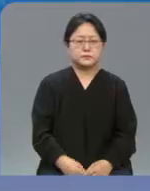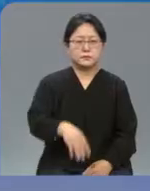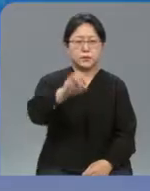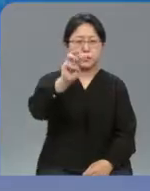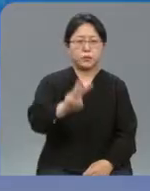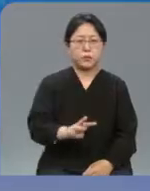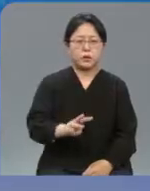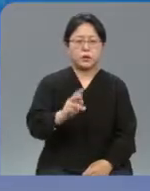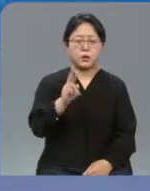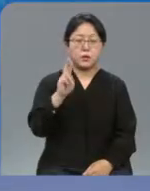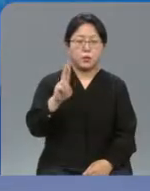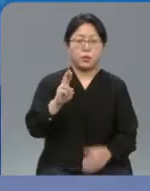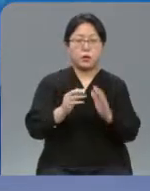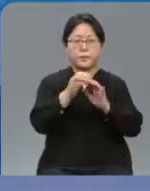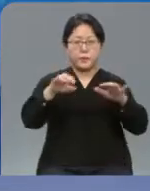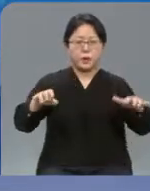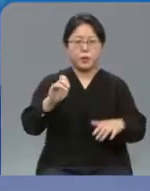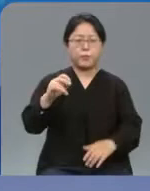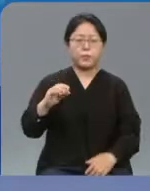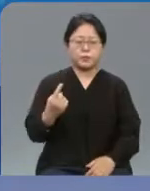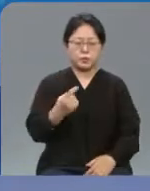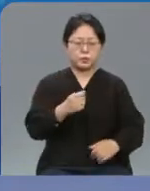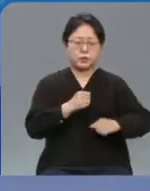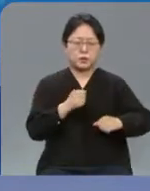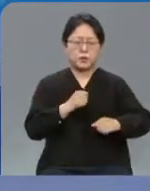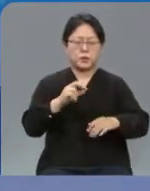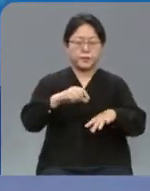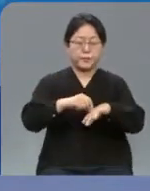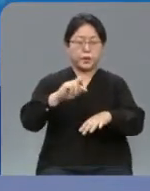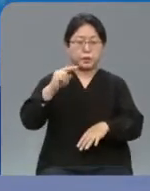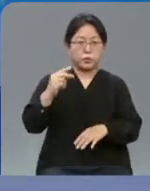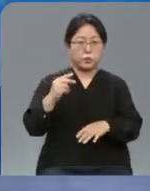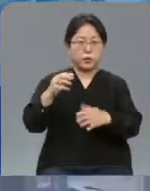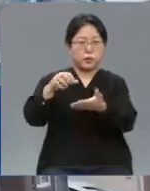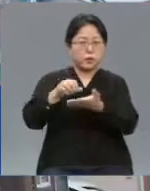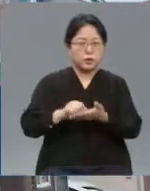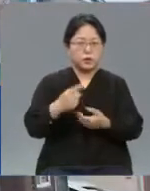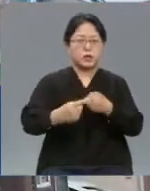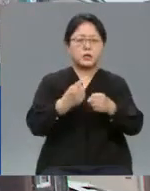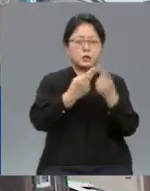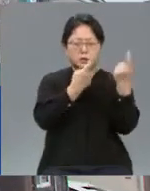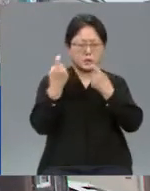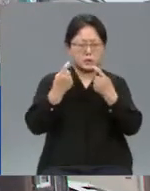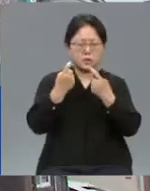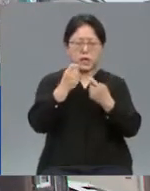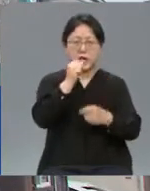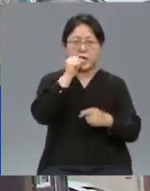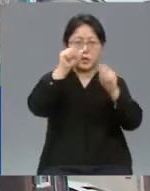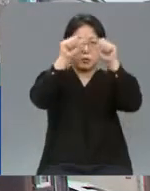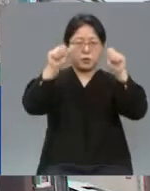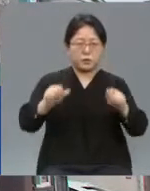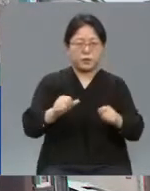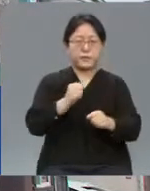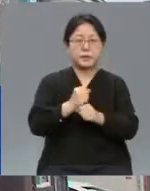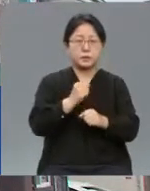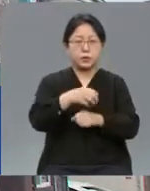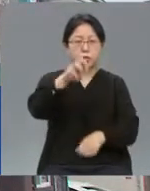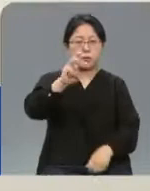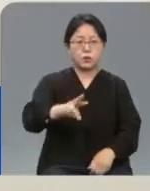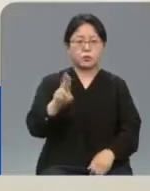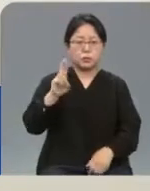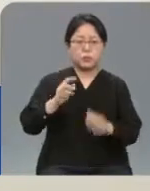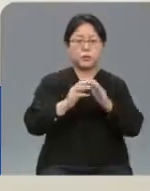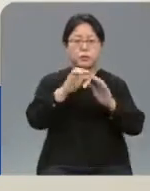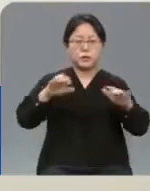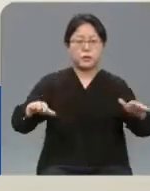광주 고려인 마을의 홍범도 장군 유해 봉안 1주년을 기념하기 위한 장군 충 상의 세워집니다 광주 고려인